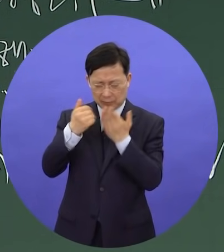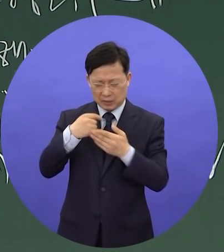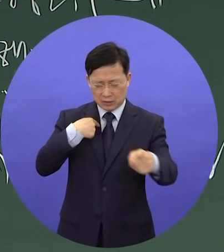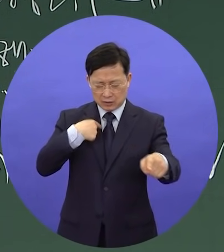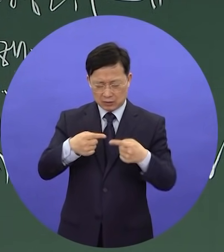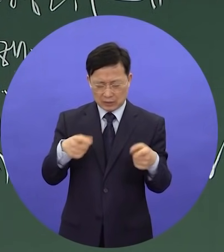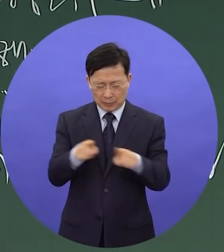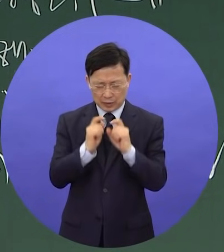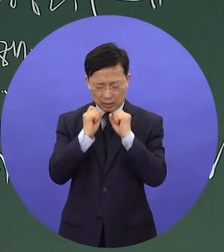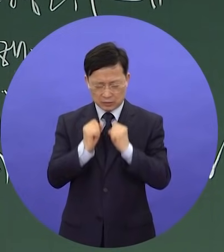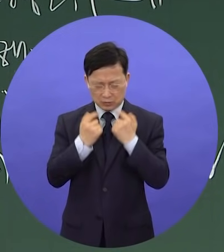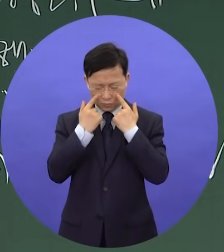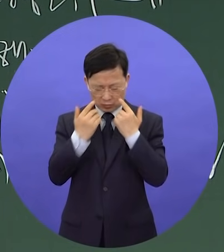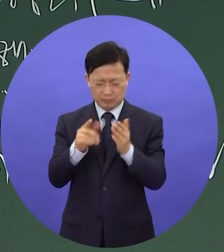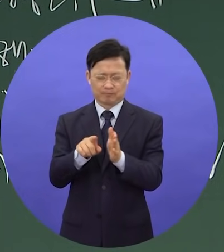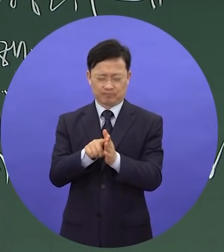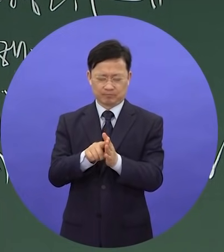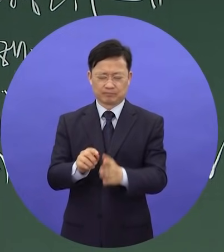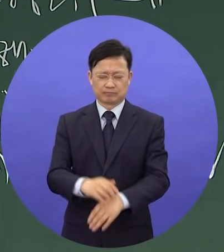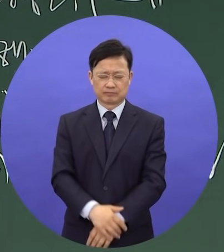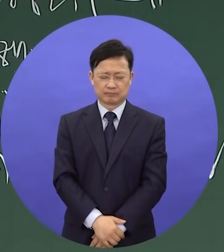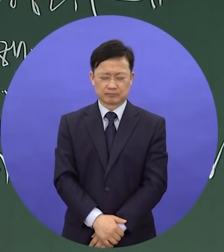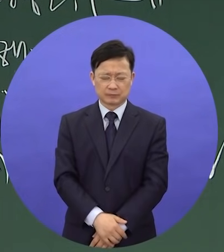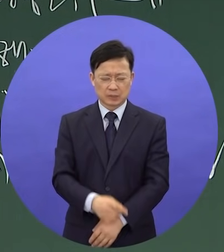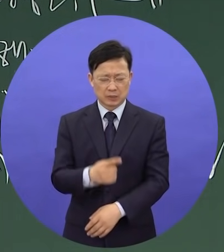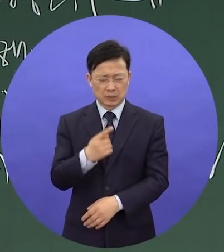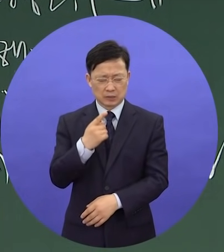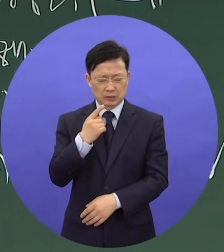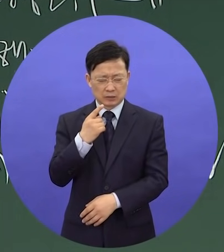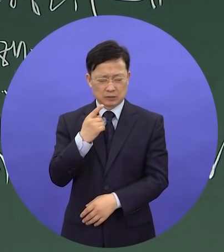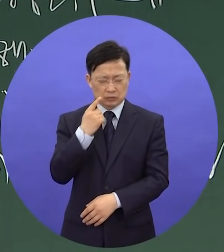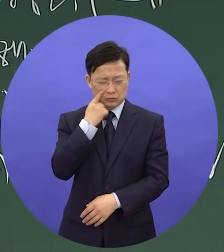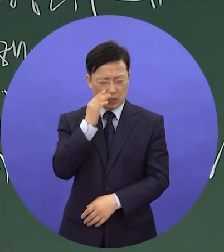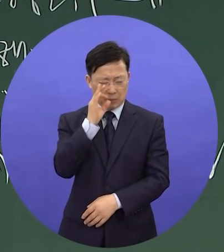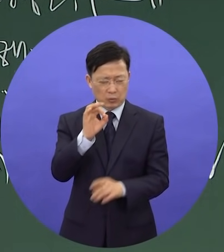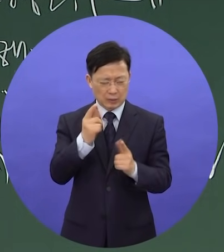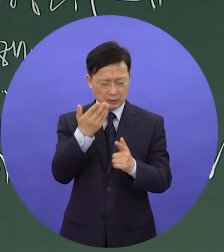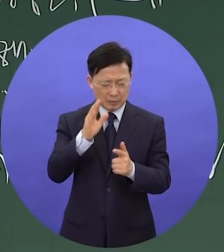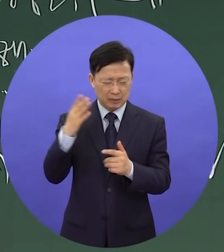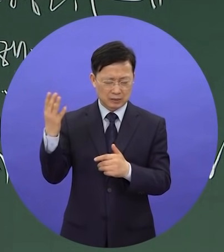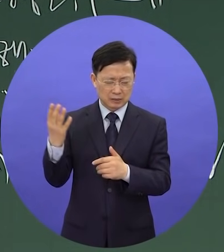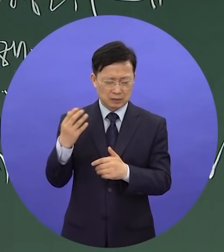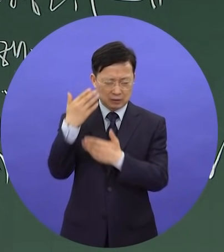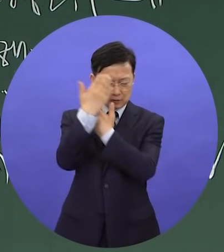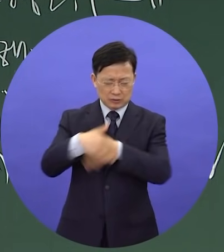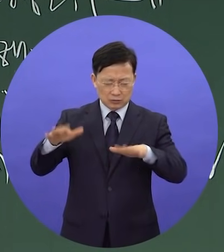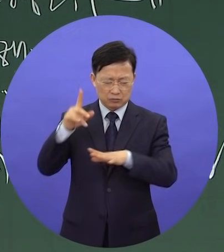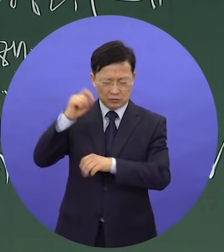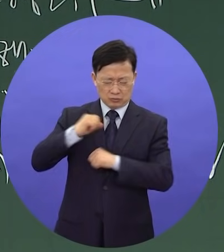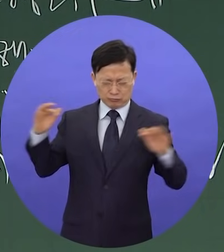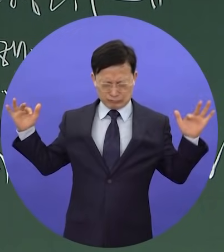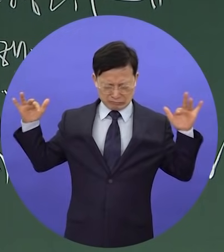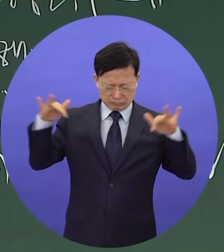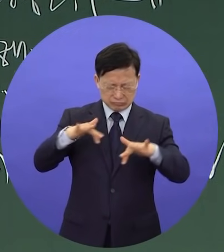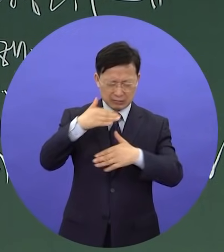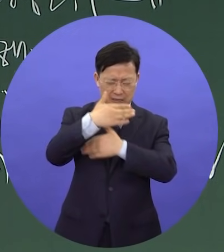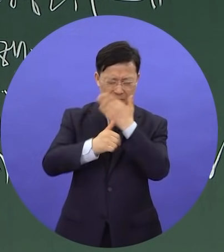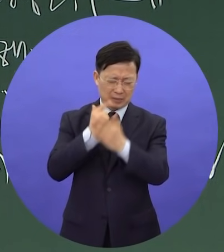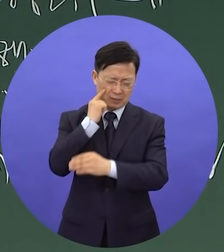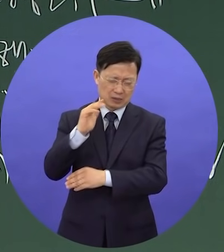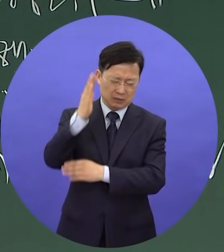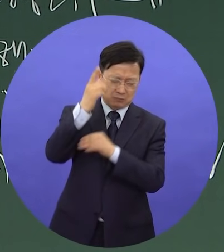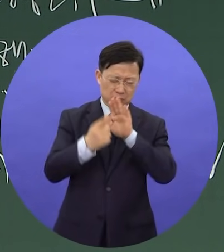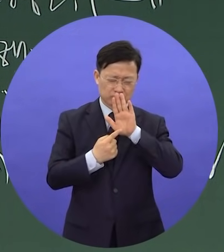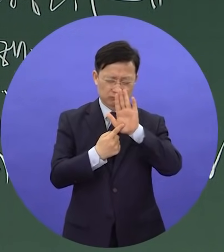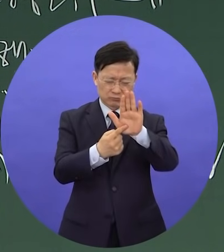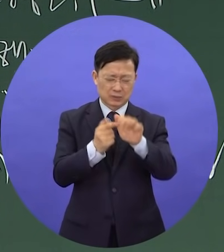And we believe that even now you are working upon our businesses and our posterity. 눈에 보이는 주의 성령과 천사들로 총동원하사 하나님의 영광이 일어나게 하옵소서. May